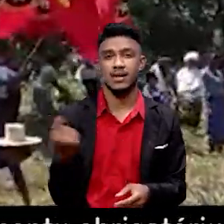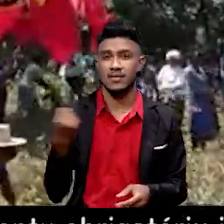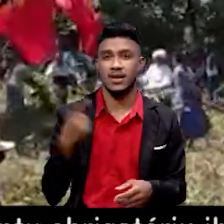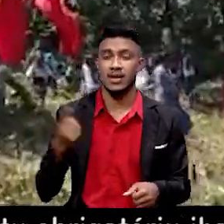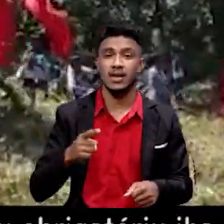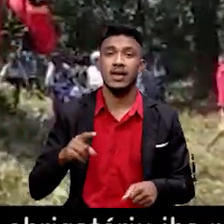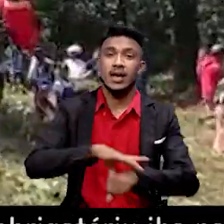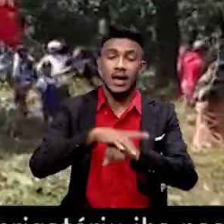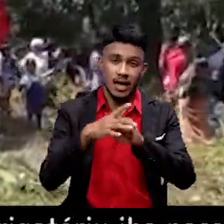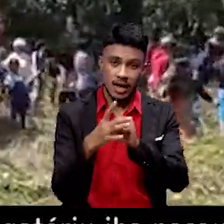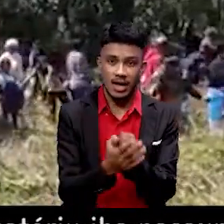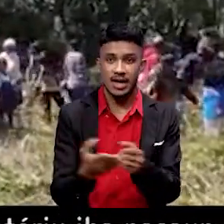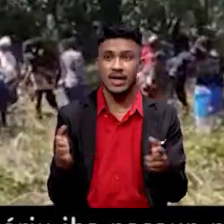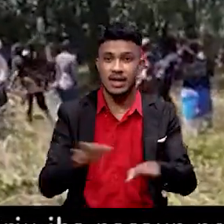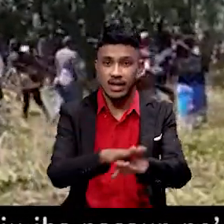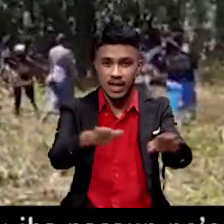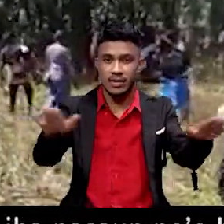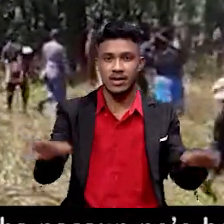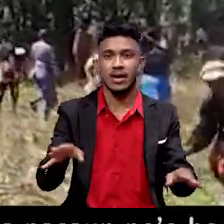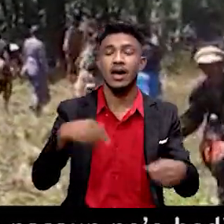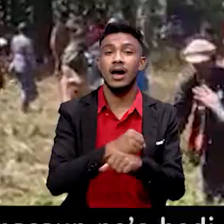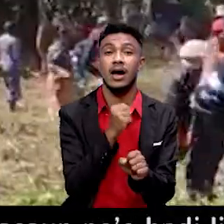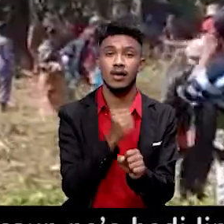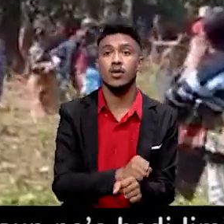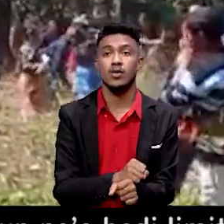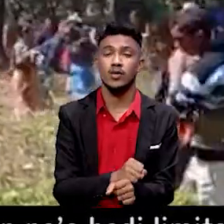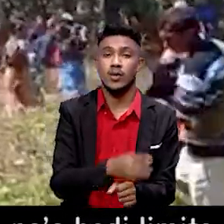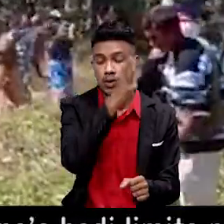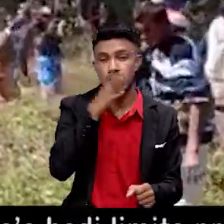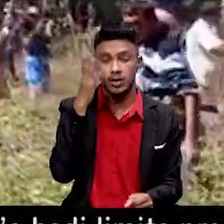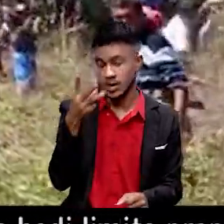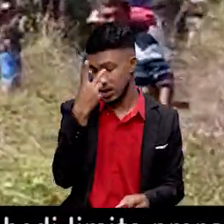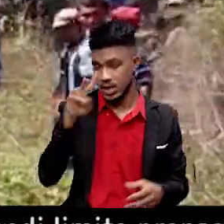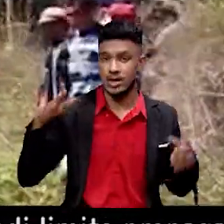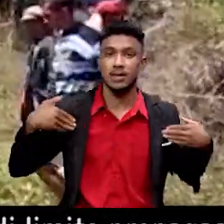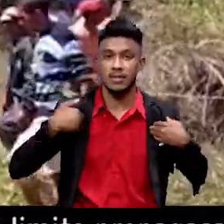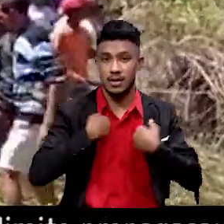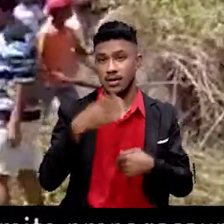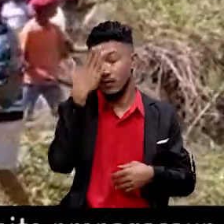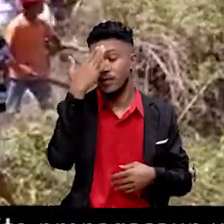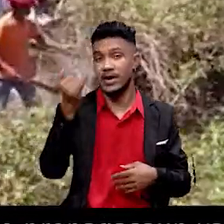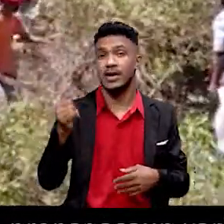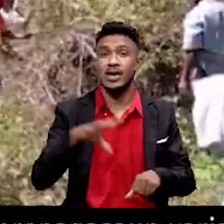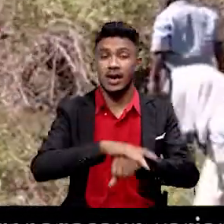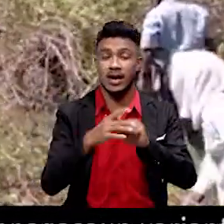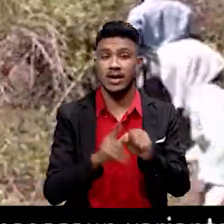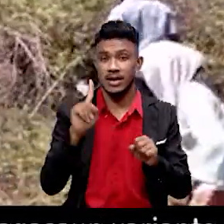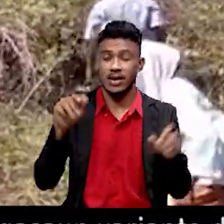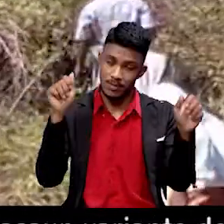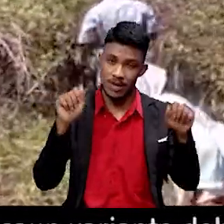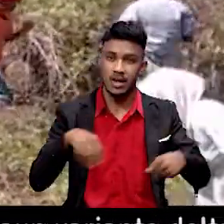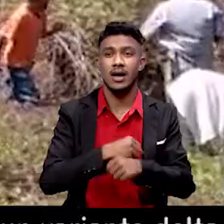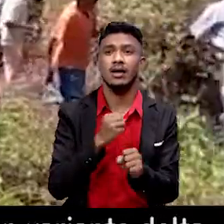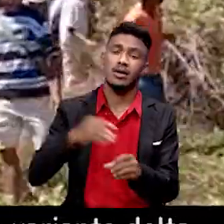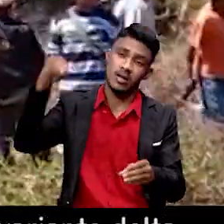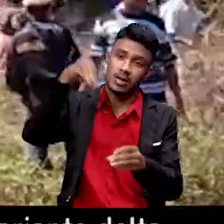kidane, halu toos duni, halu natar duni, inkuli haki akar. Tambasa, i rai ne merese duni para kuda